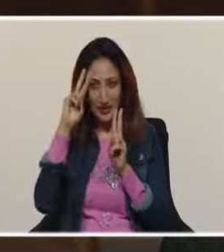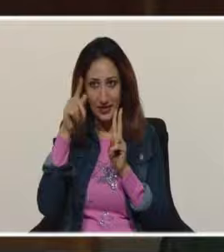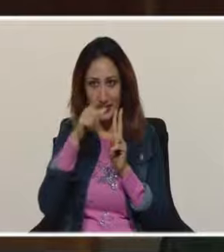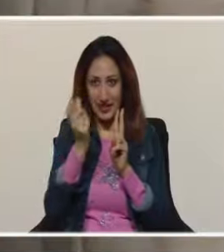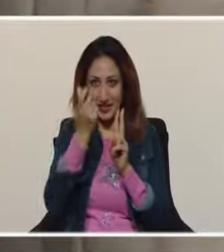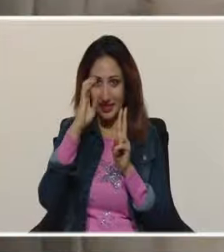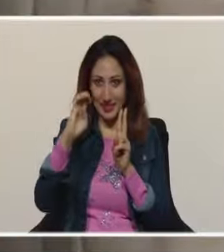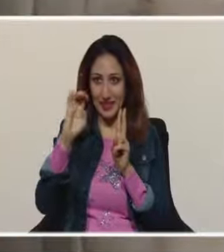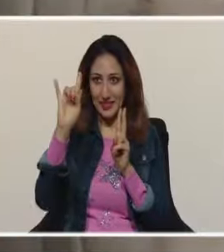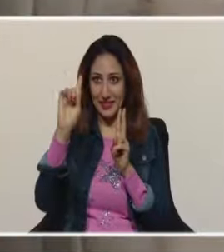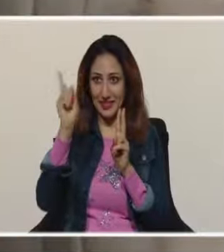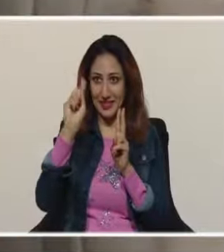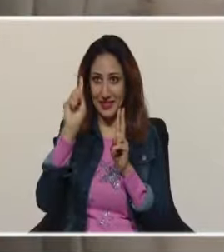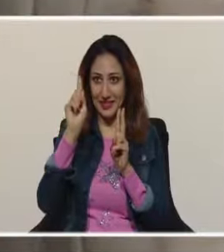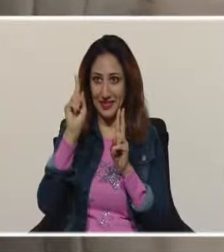نجلاء.